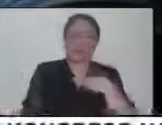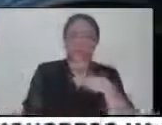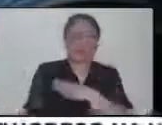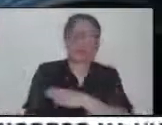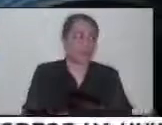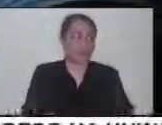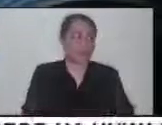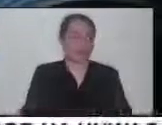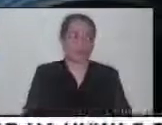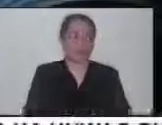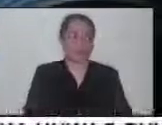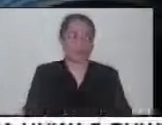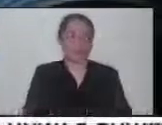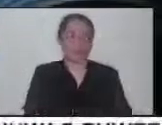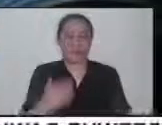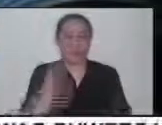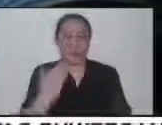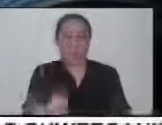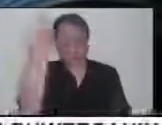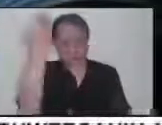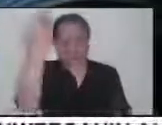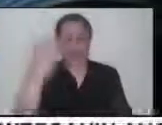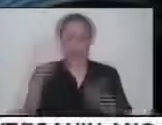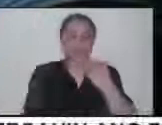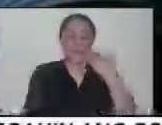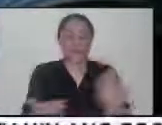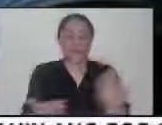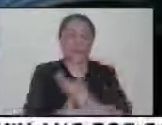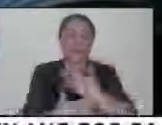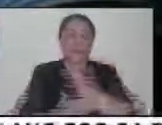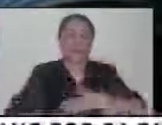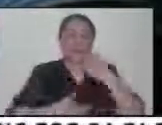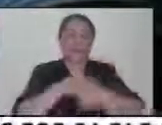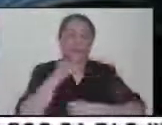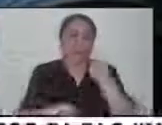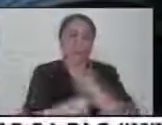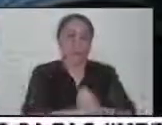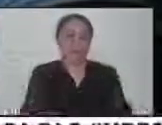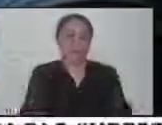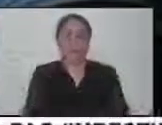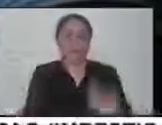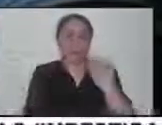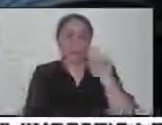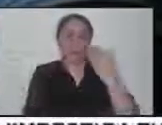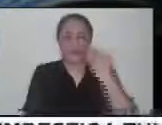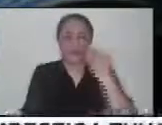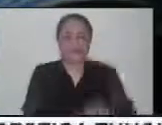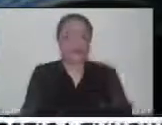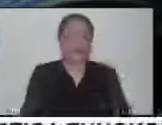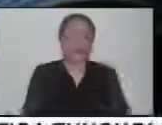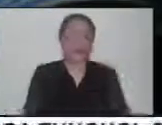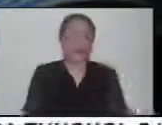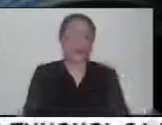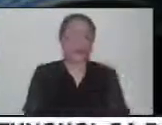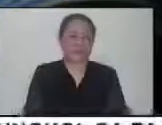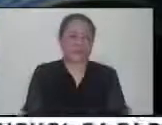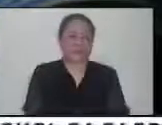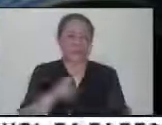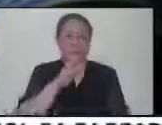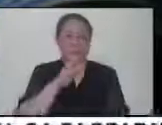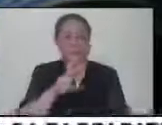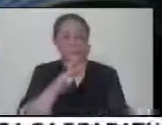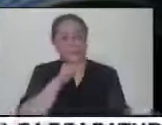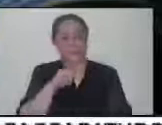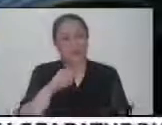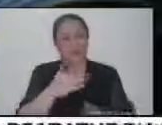Gayana, isang illegal na butas na nagsisilbing imbornal ang natagpuan ng Department of Environment and Natural